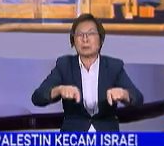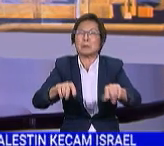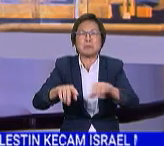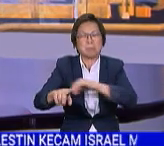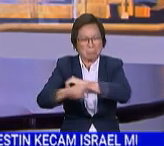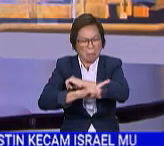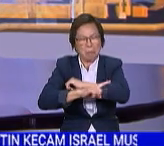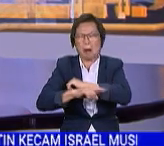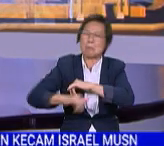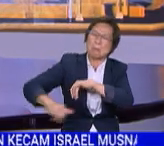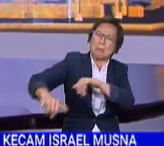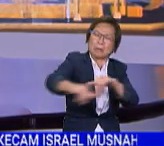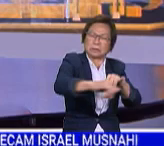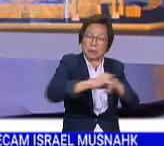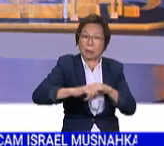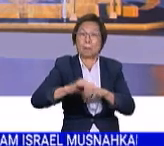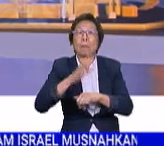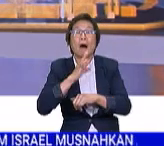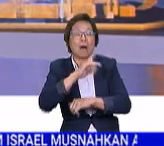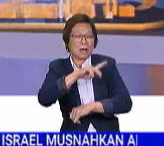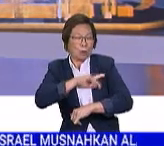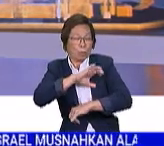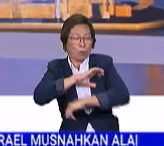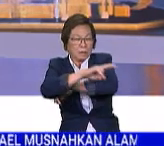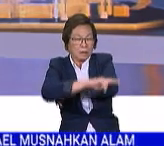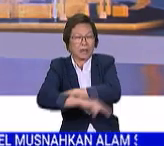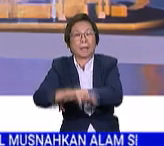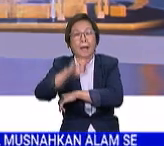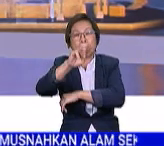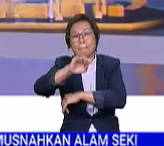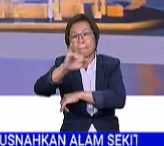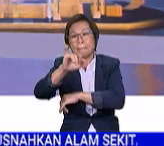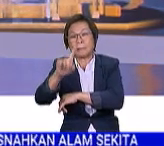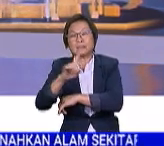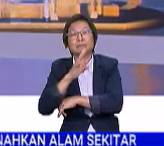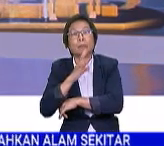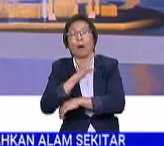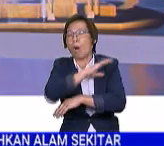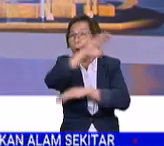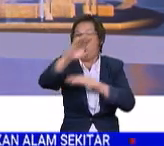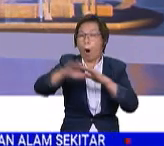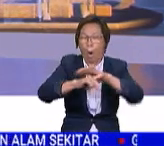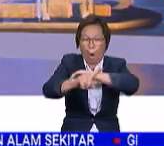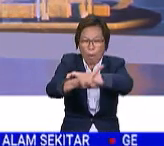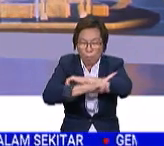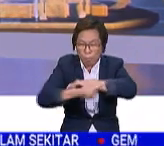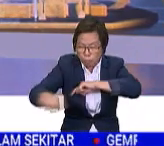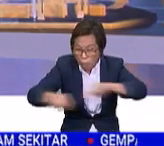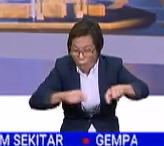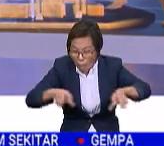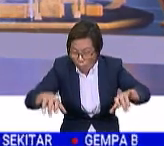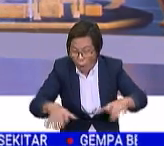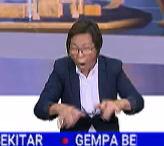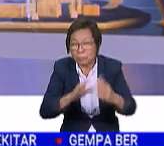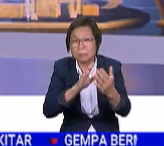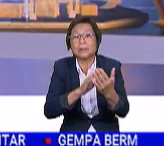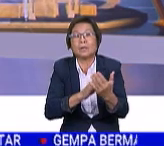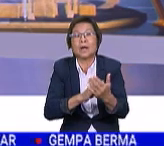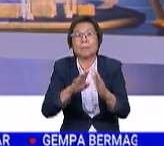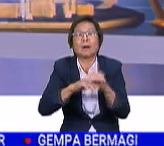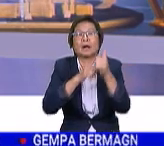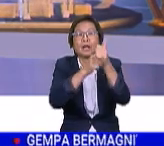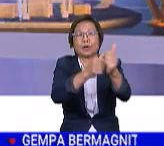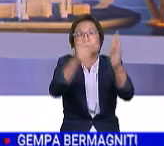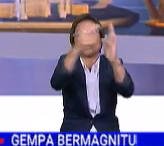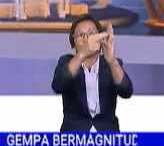DUN negeri itu. Sebaliknya, tegas Ketua Polis Negeri Dato' Abdul Majid Muhammad Ali, setiap tindakan yang diambil adalah berdasarkan